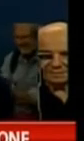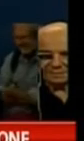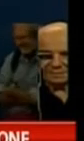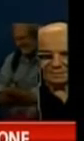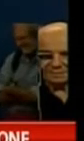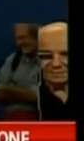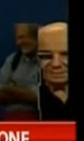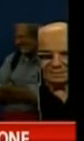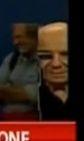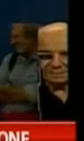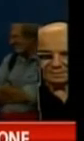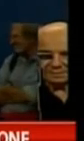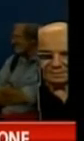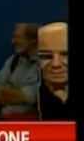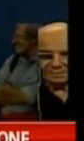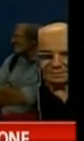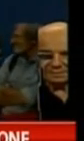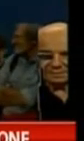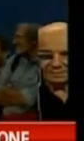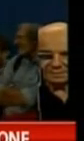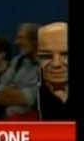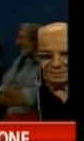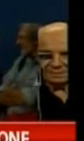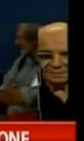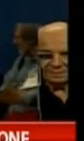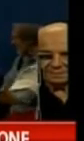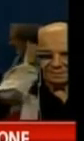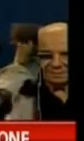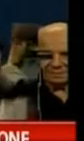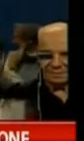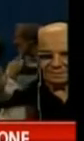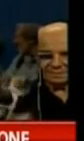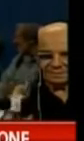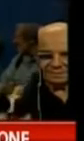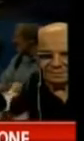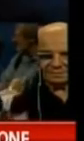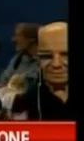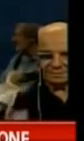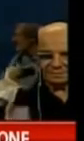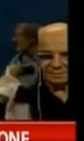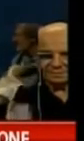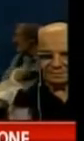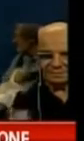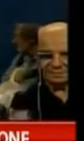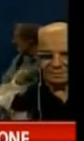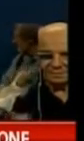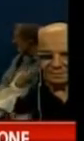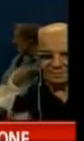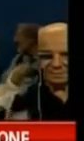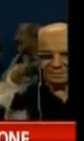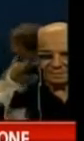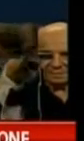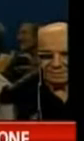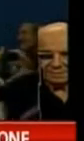27 milioni che hanno votato impugnando il referendum e difendendolo davanti alla Corte Costituzionale. Ce